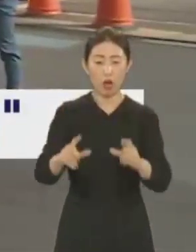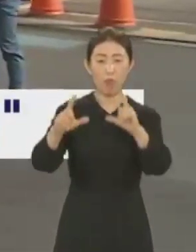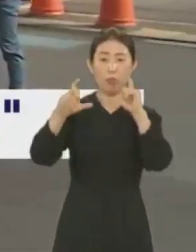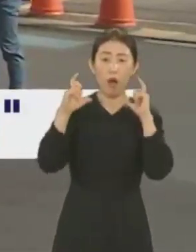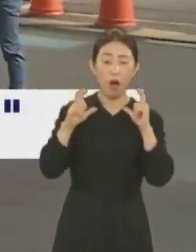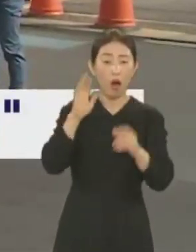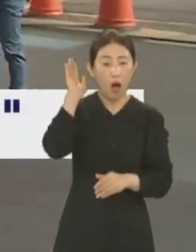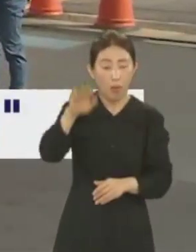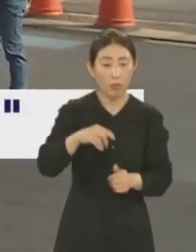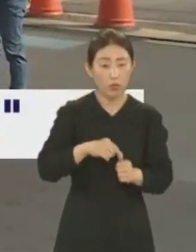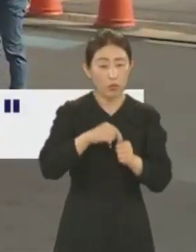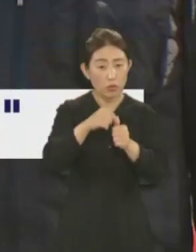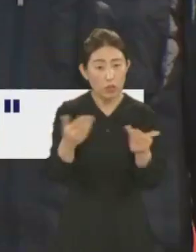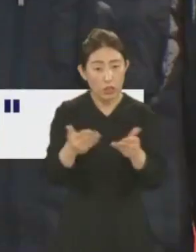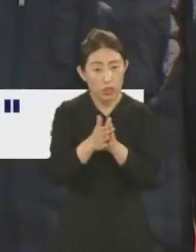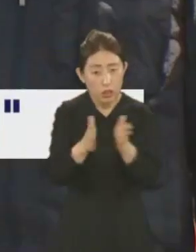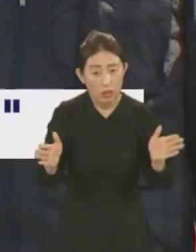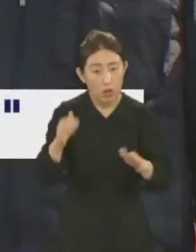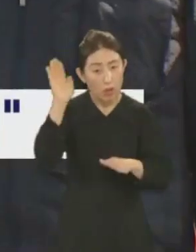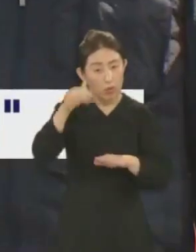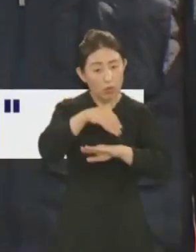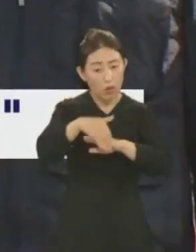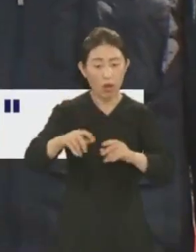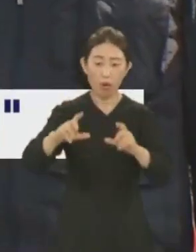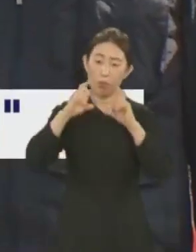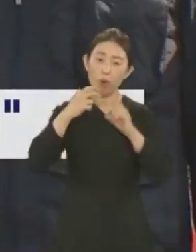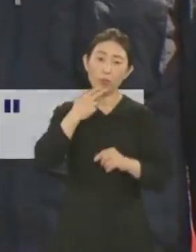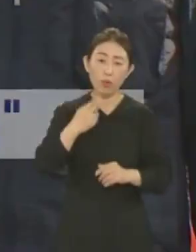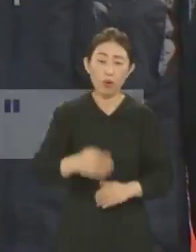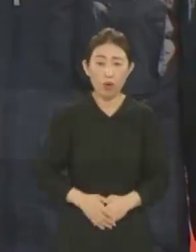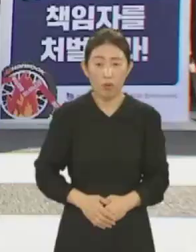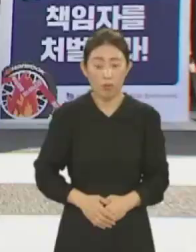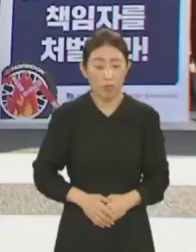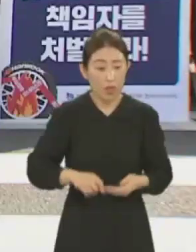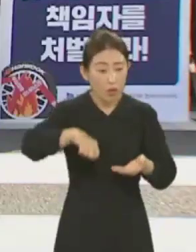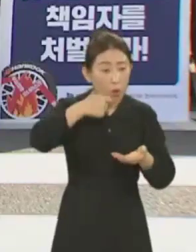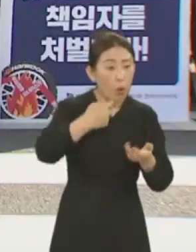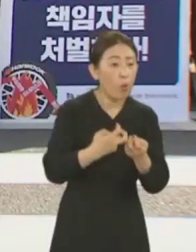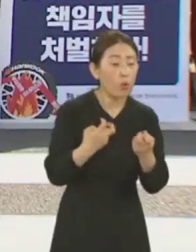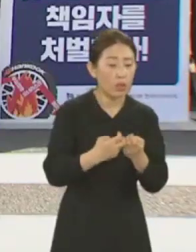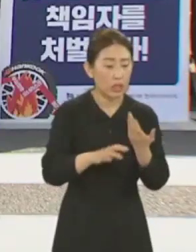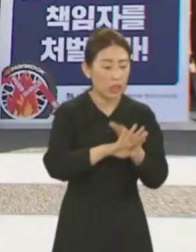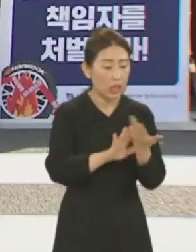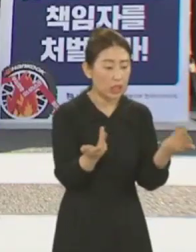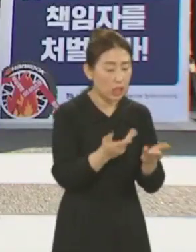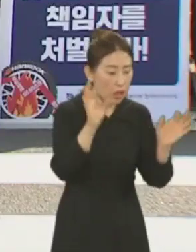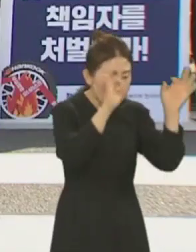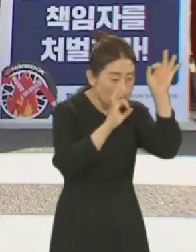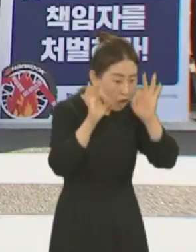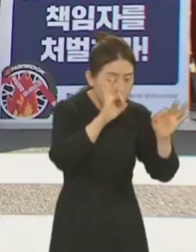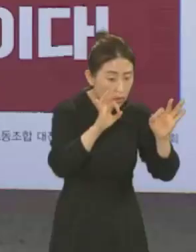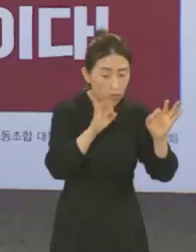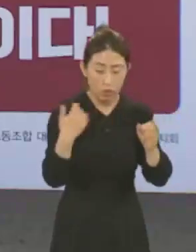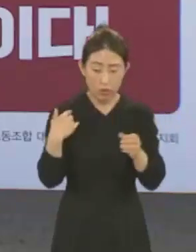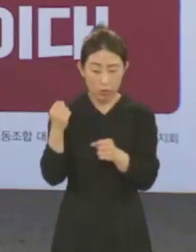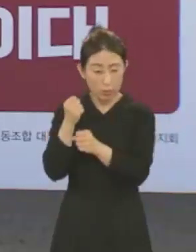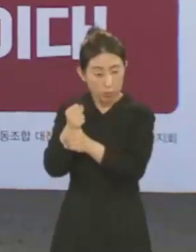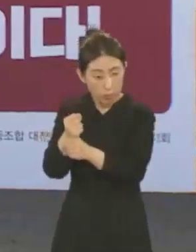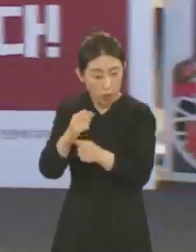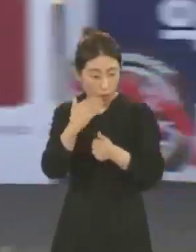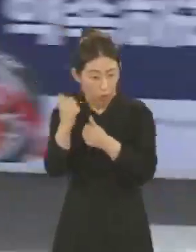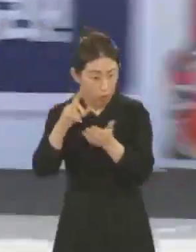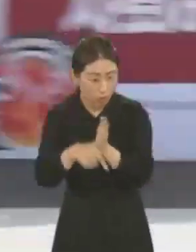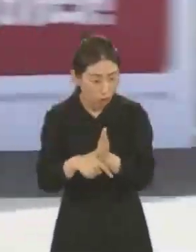아무런 계획과 약속도 듣지 못했습니다 생계를 다른 일자리도 알아보지만 복귀할 때 불이익이 생기진